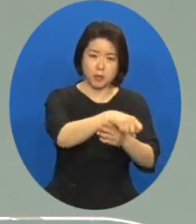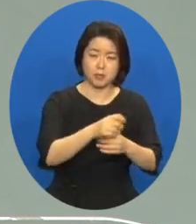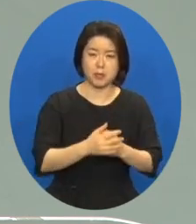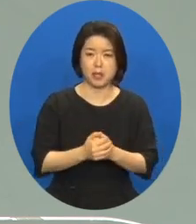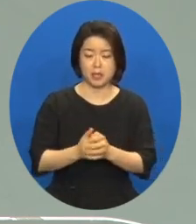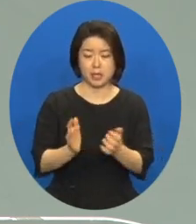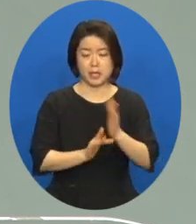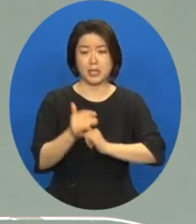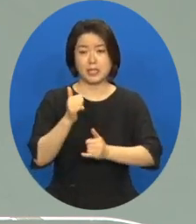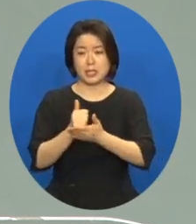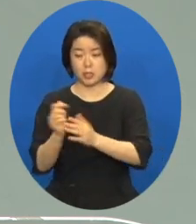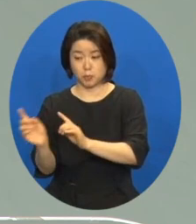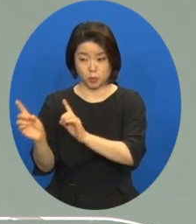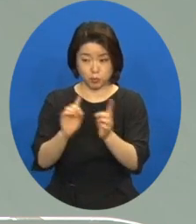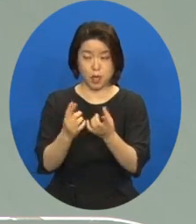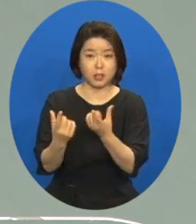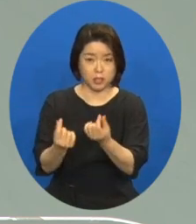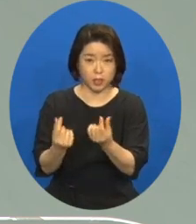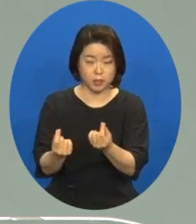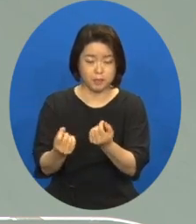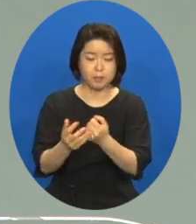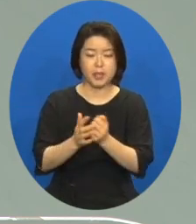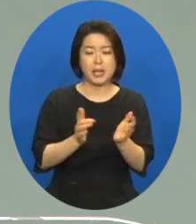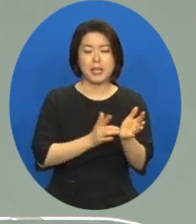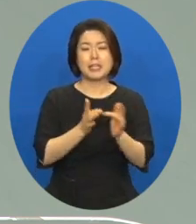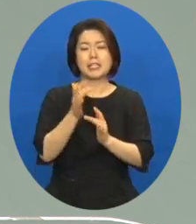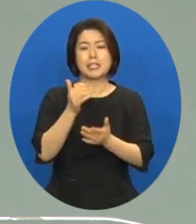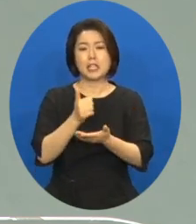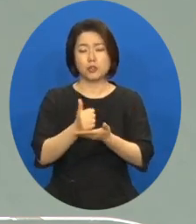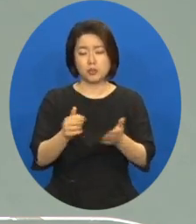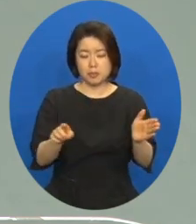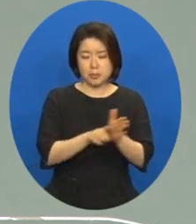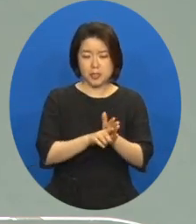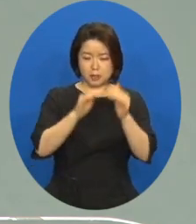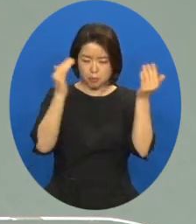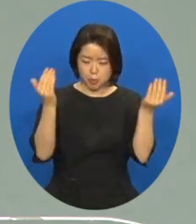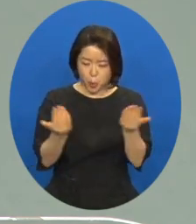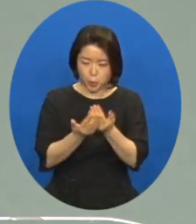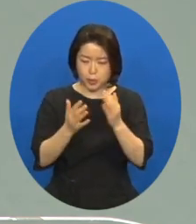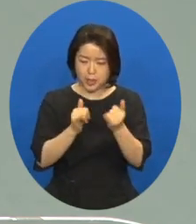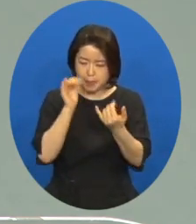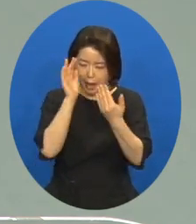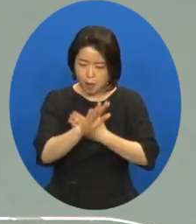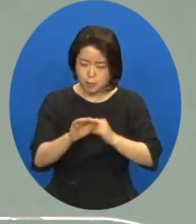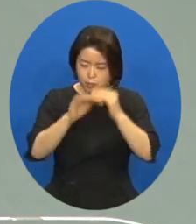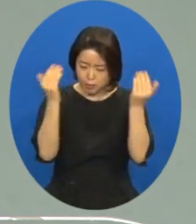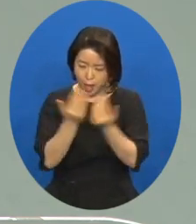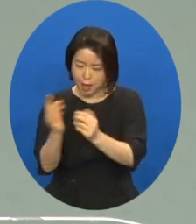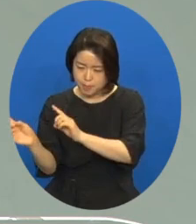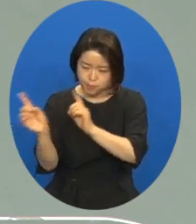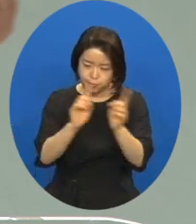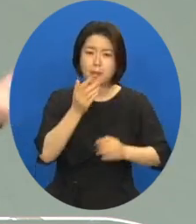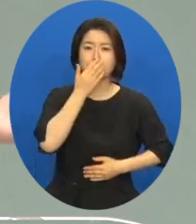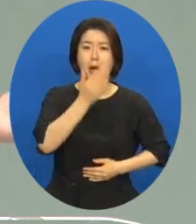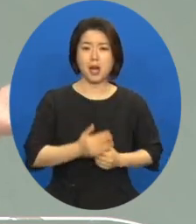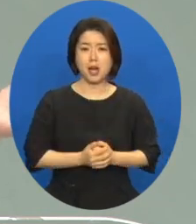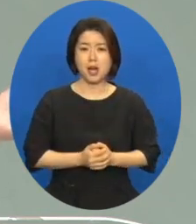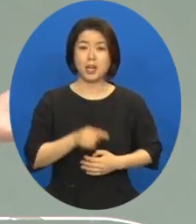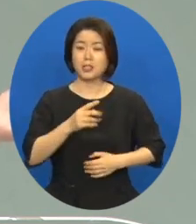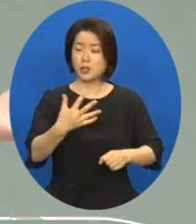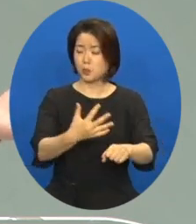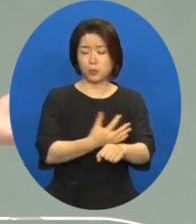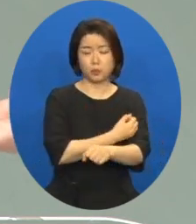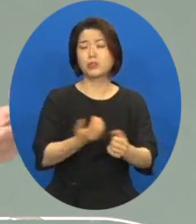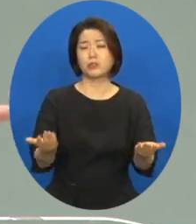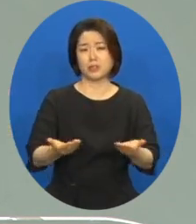예수님이 부활하셨듯이 예수 믿는 모든 사람들은 다 부활할 것이라는 겁니다. 이게 엄청난